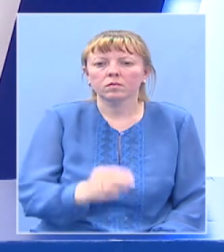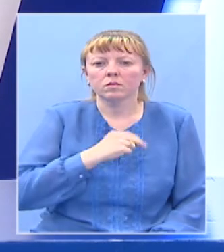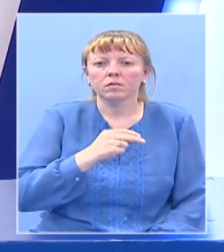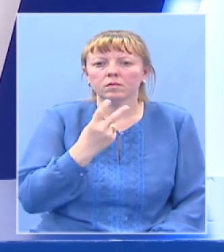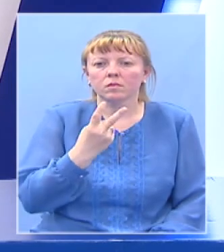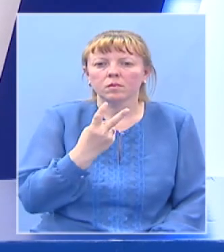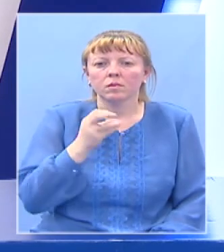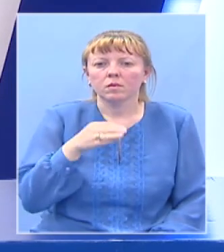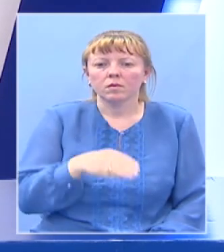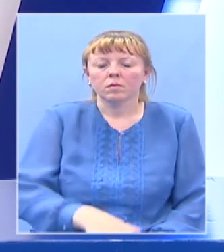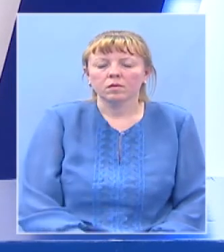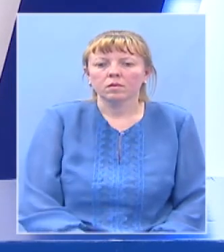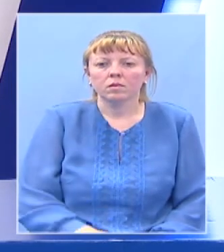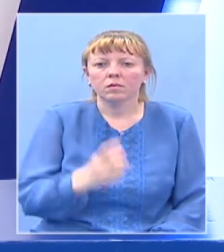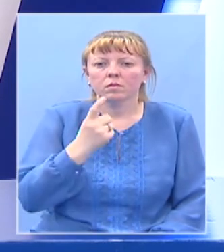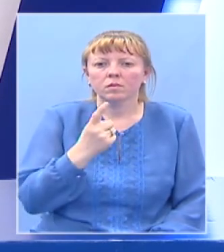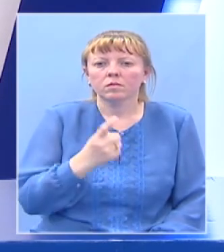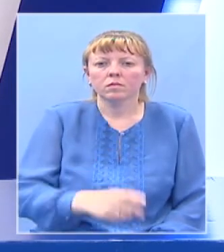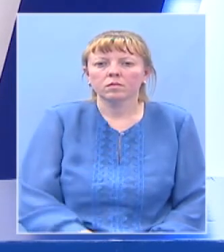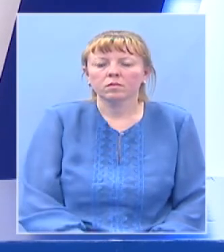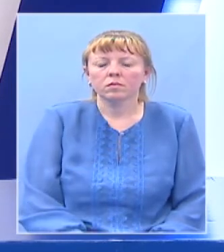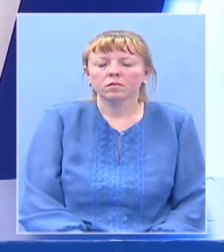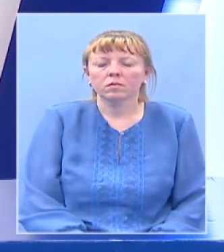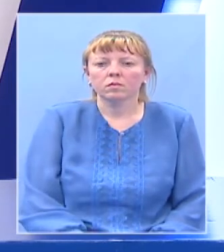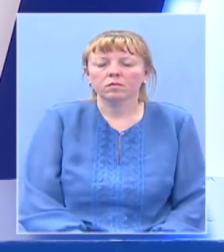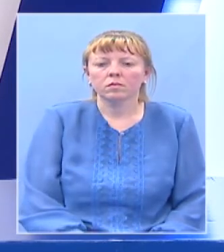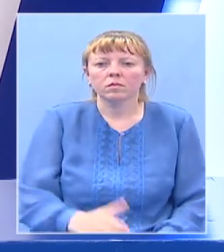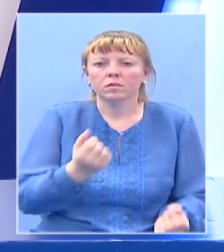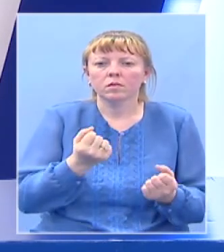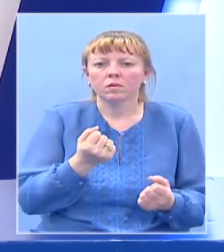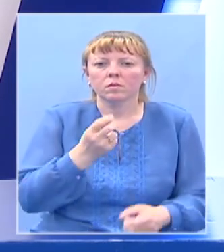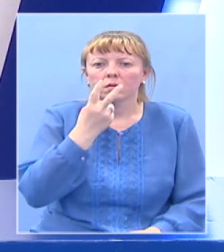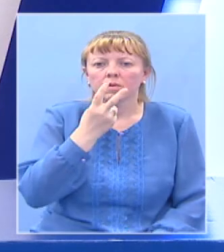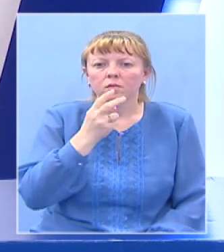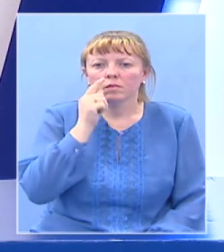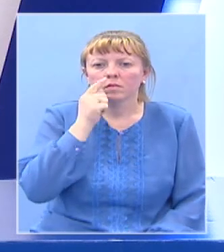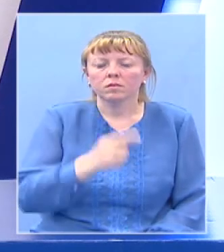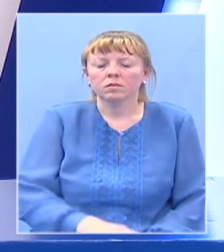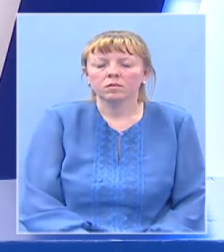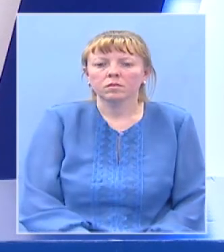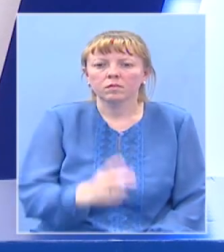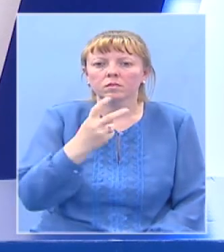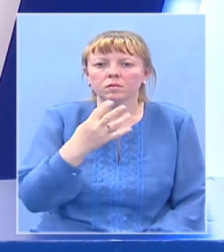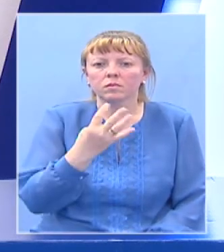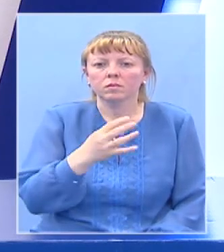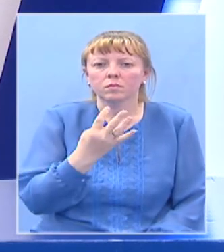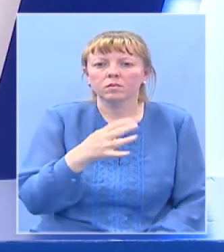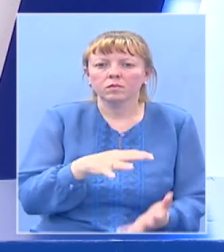передвижного поста один из них находится на автомобильной дороге Самара Шимкент это у нас 244